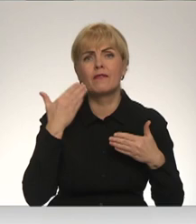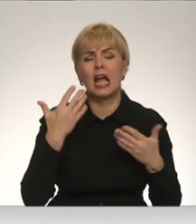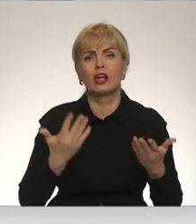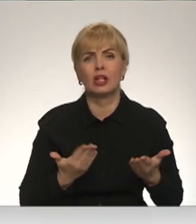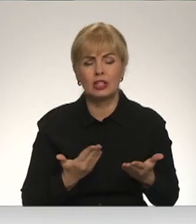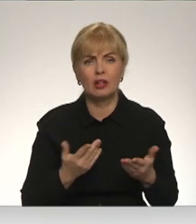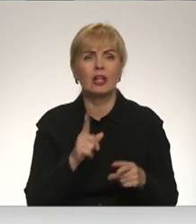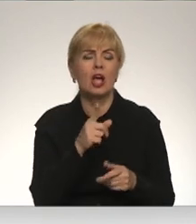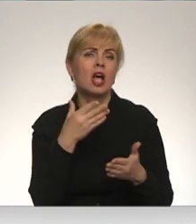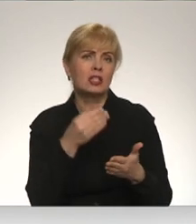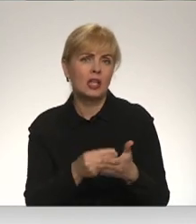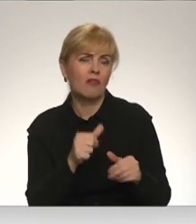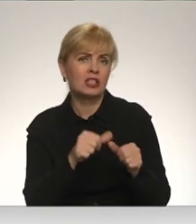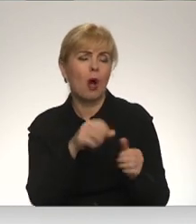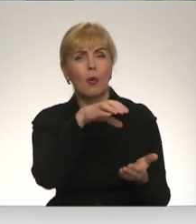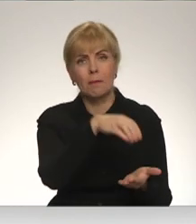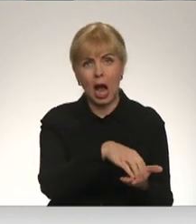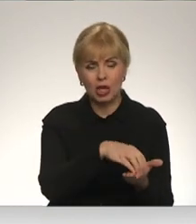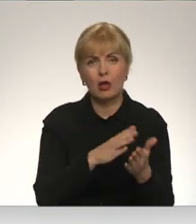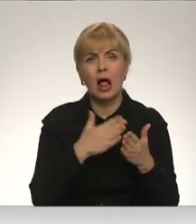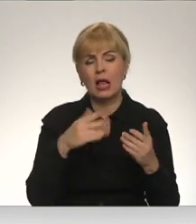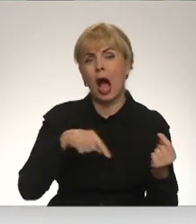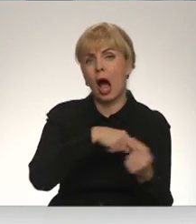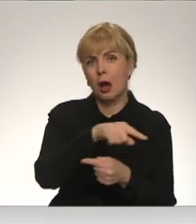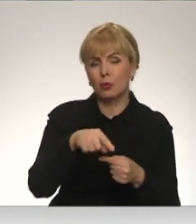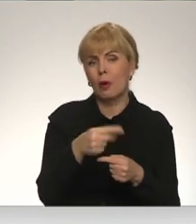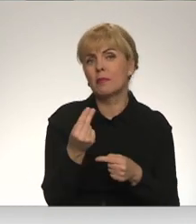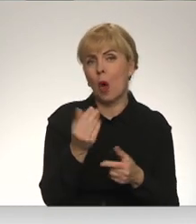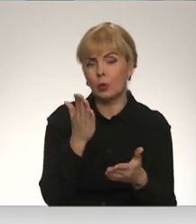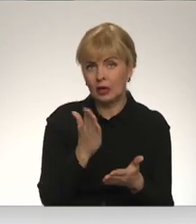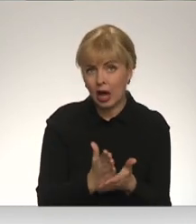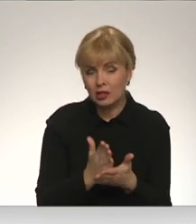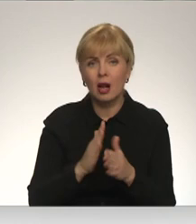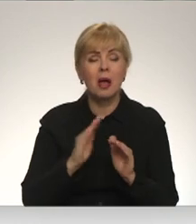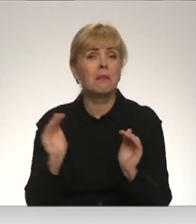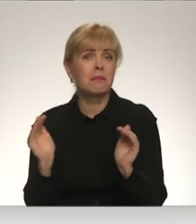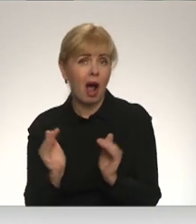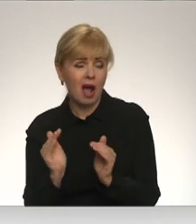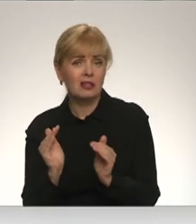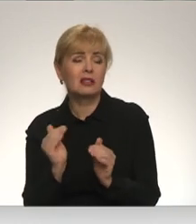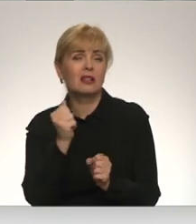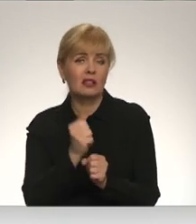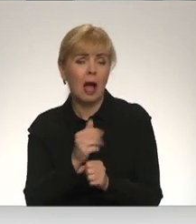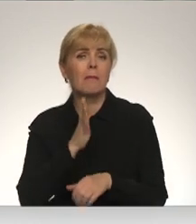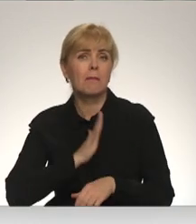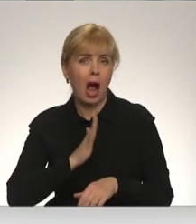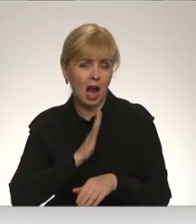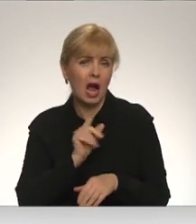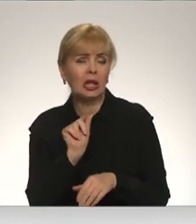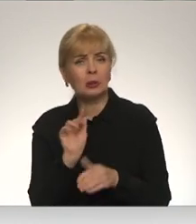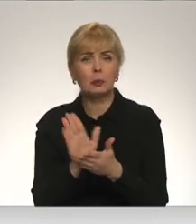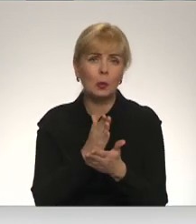ir gan savas naftas bāzes, gan lielāk apgrozāmie līdzekļi. Taču arī mazās stacijas pagaidām tiek galā ar